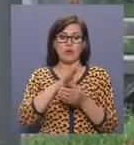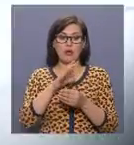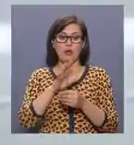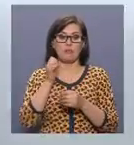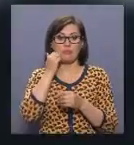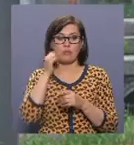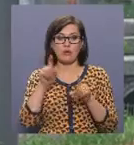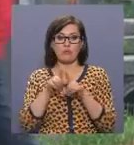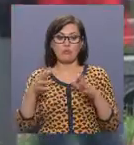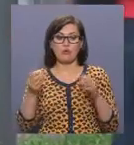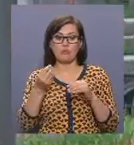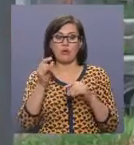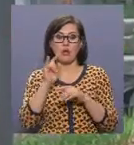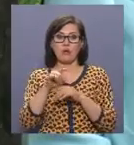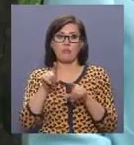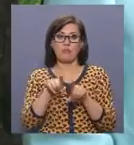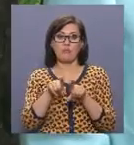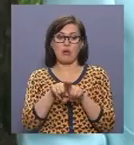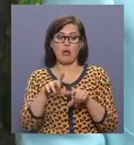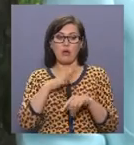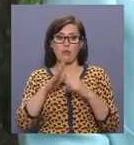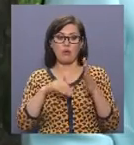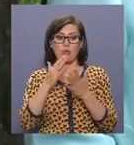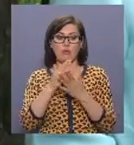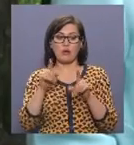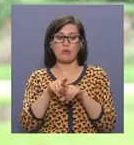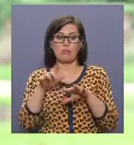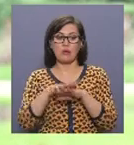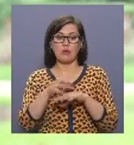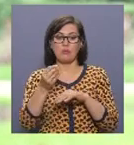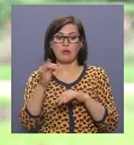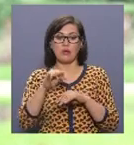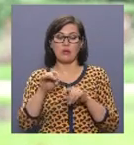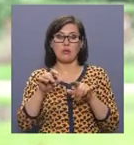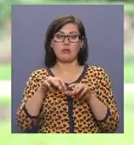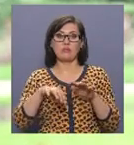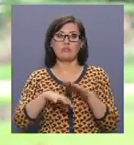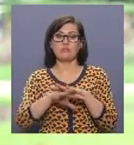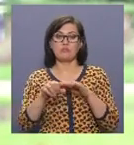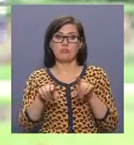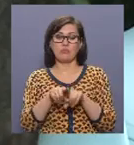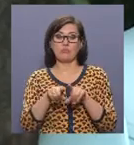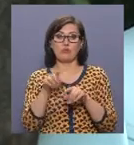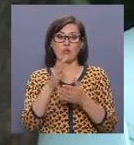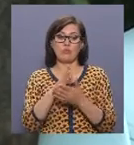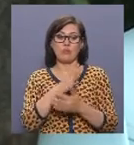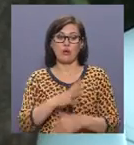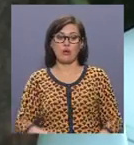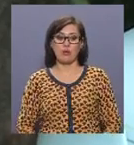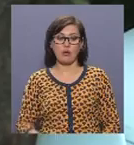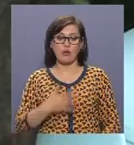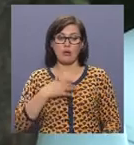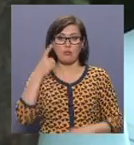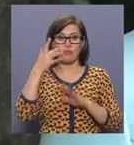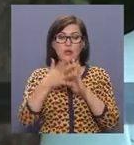әжейді қомақты қаржыға алдап соққан. Қолындағы бармен қоса банкте жатқан ақшасын да сыпырып кетіпті. Я так поняла, что там